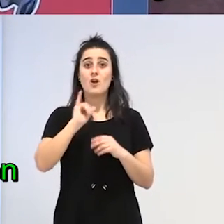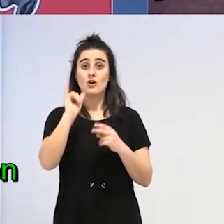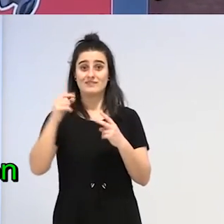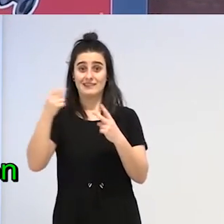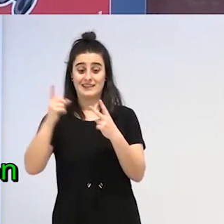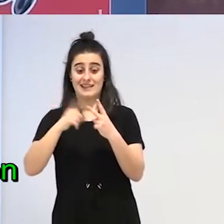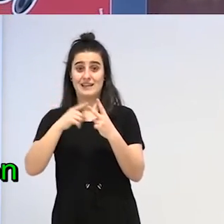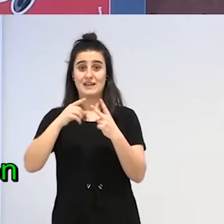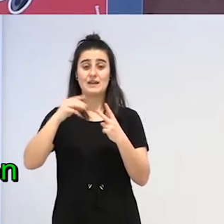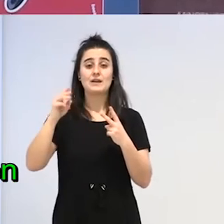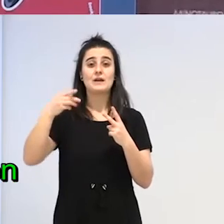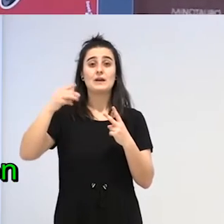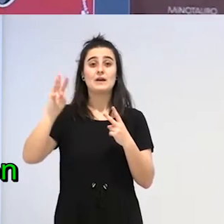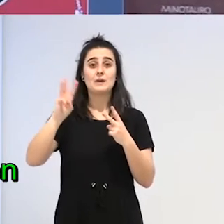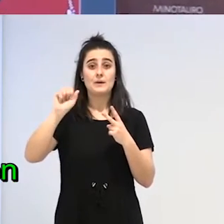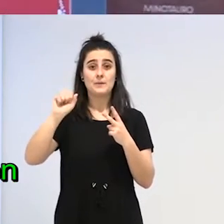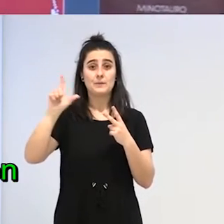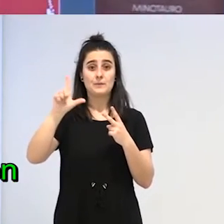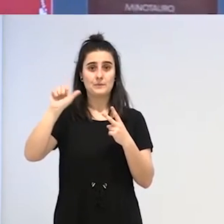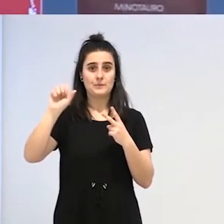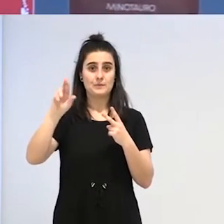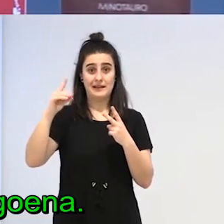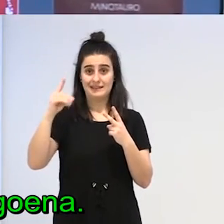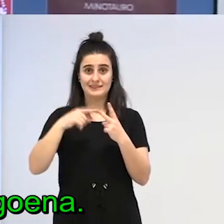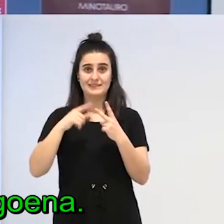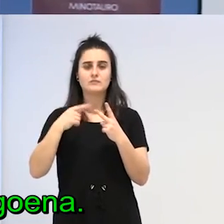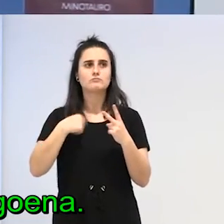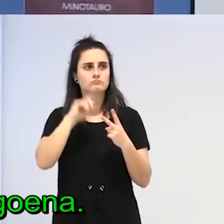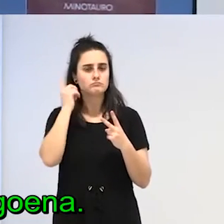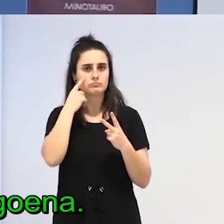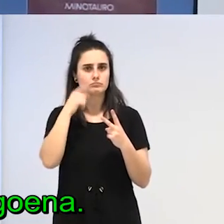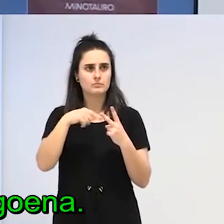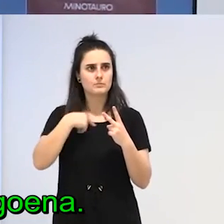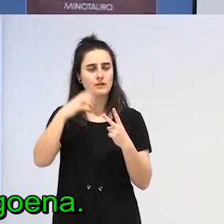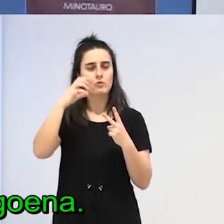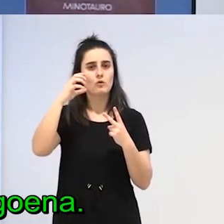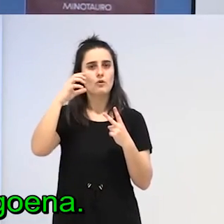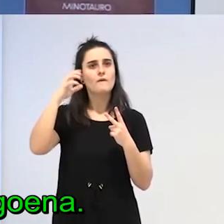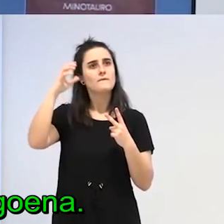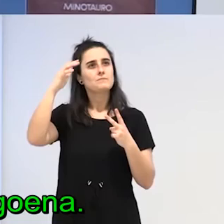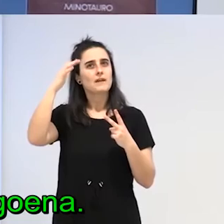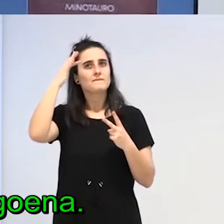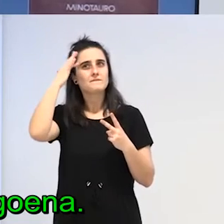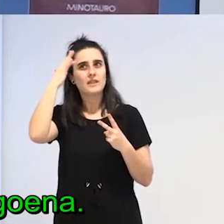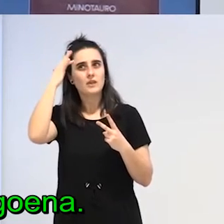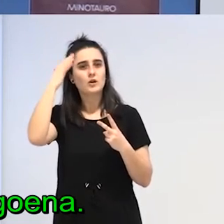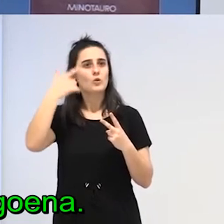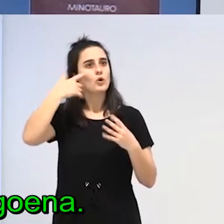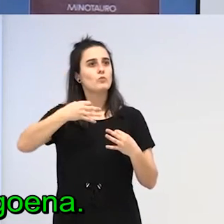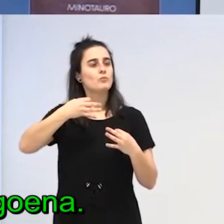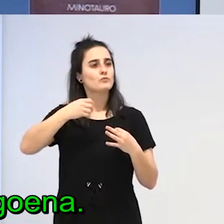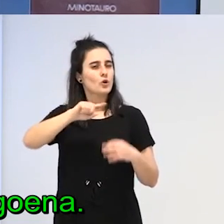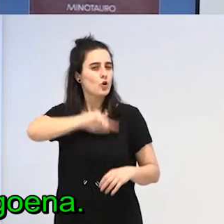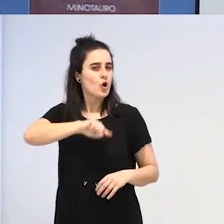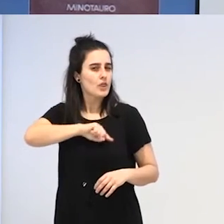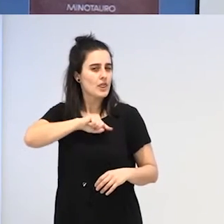ikusi nuen niri gustatzen zitzaidala, ba, fikzio surrealistagoa edo kontzientziarekin